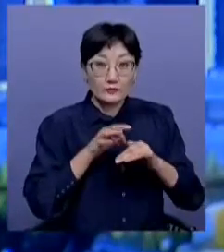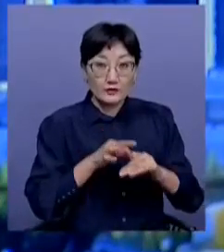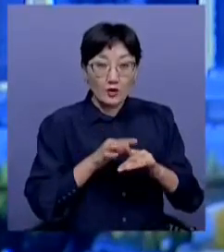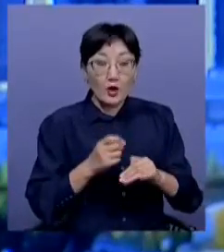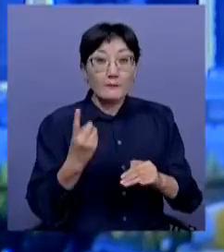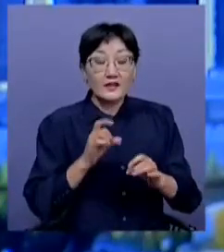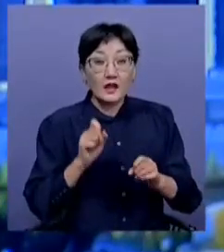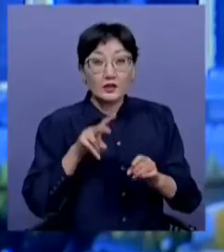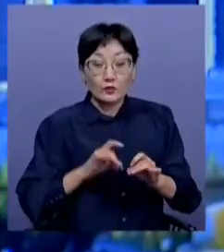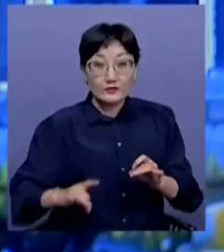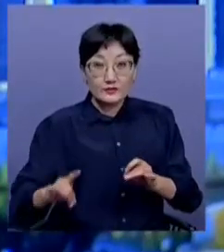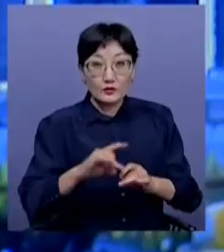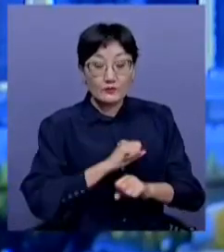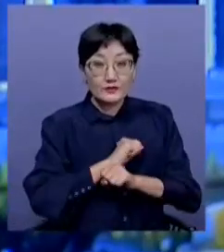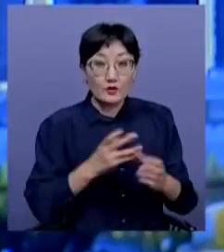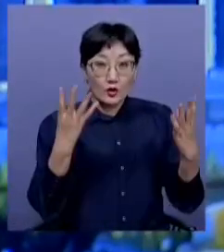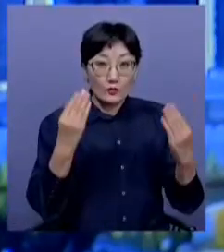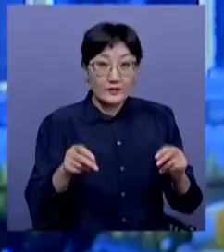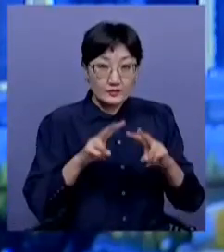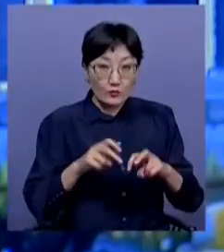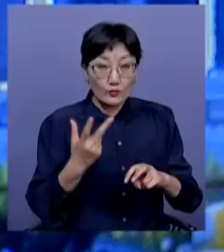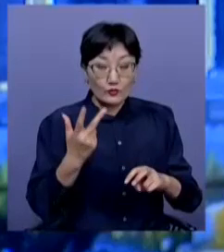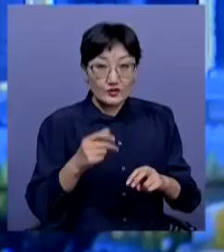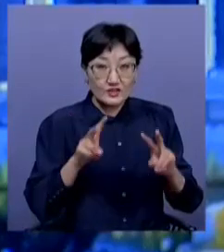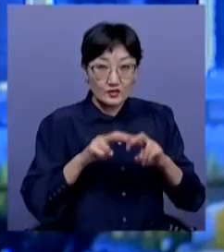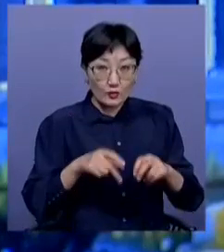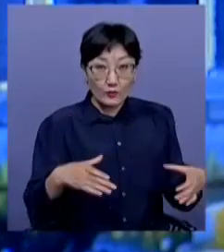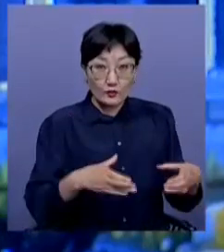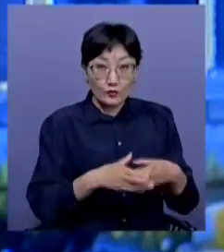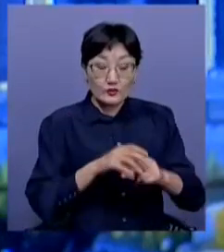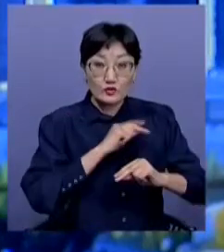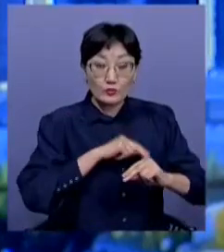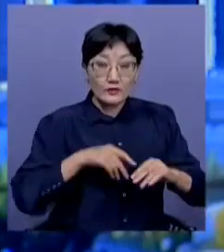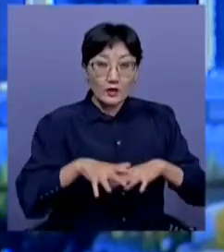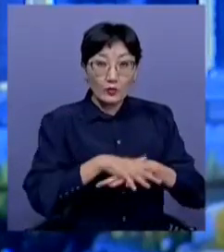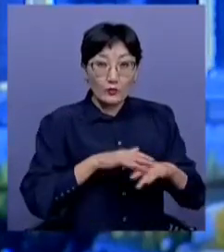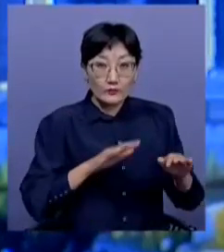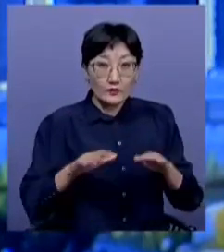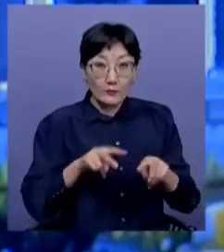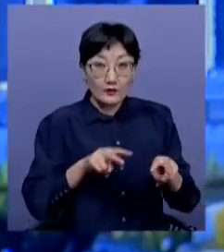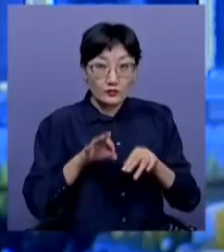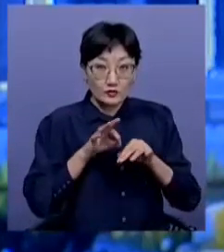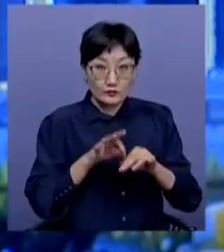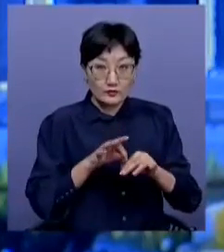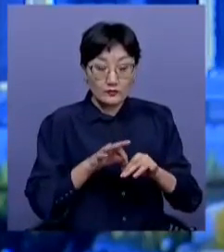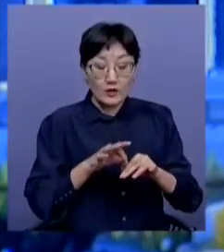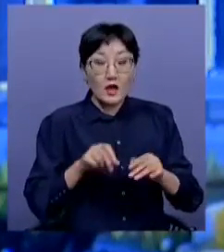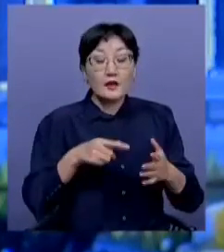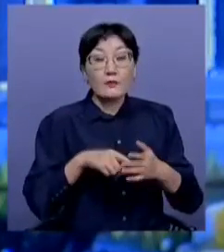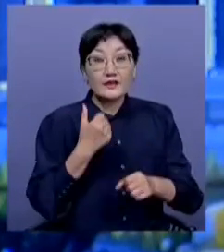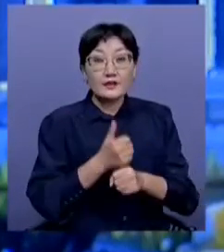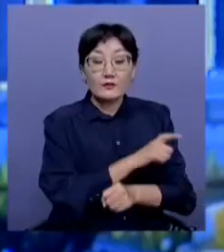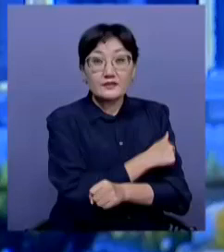Бір ғана Алатау ауданында демалыс күндері ретке 3 бірдей тексеруші топ шығып, қоғамдық орындарға бақылау жасады. Олар қалалық бас